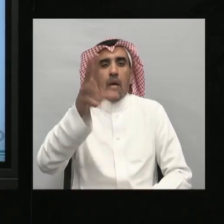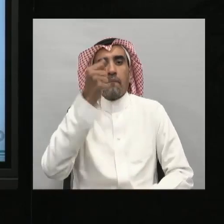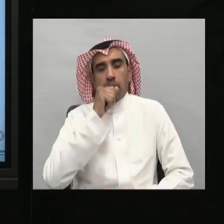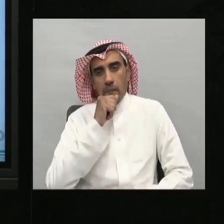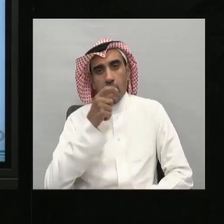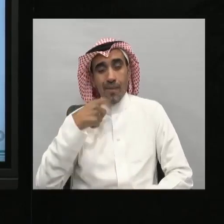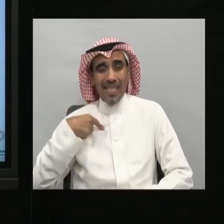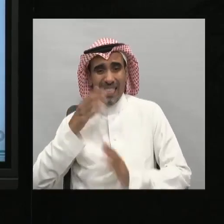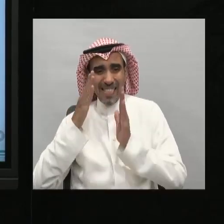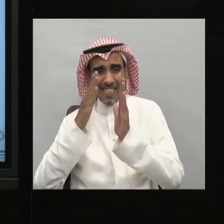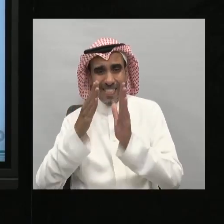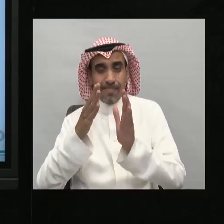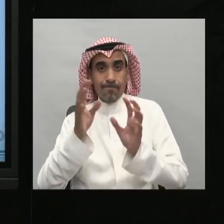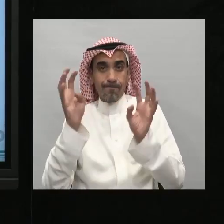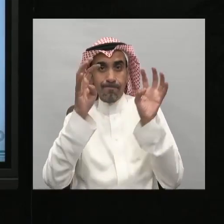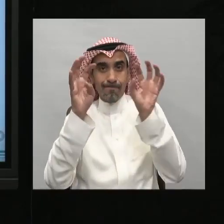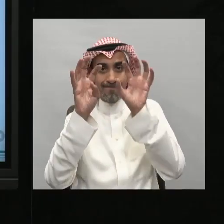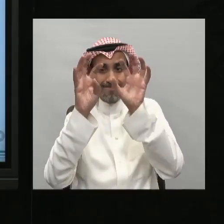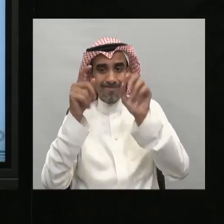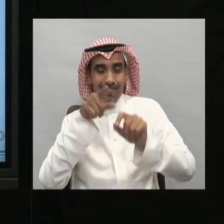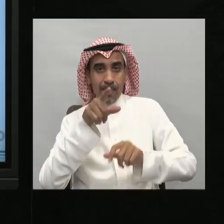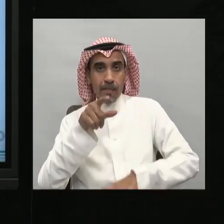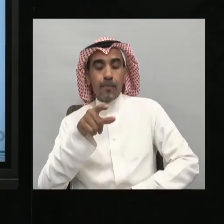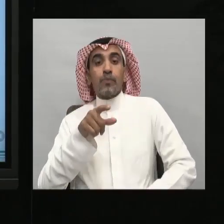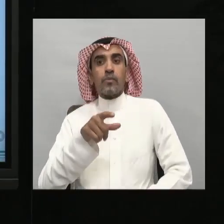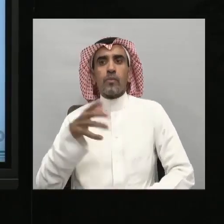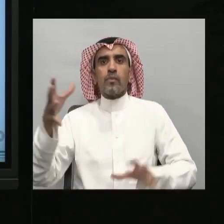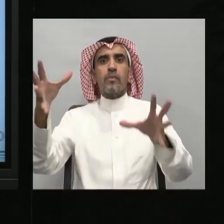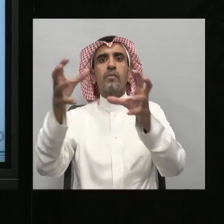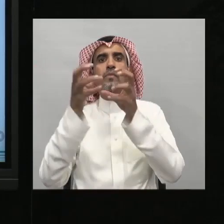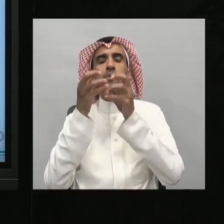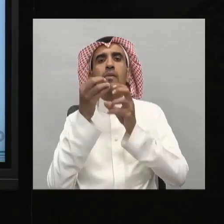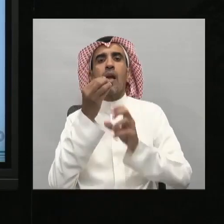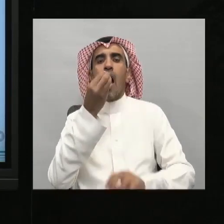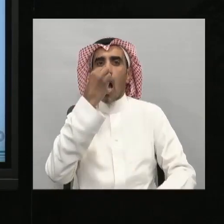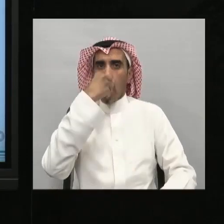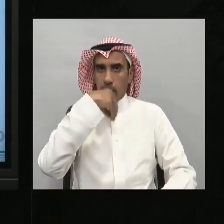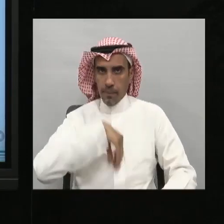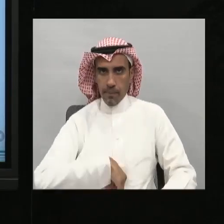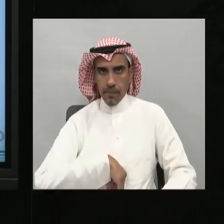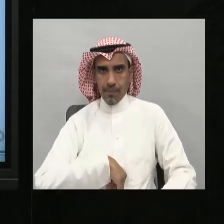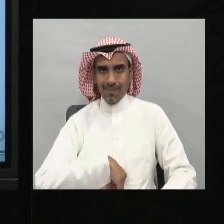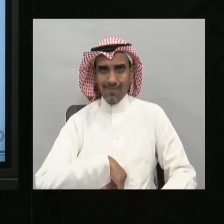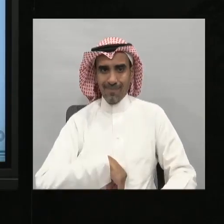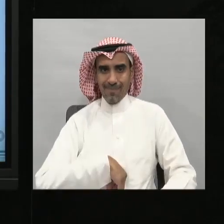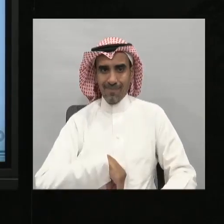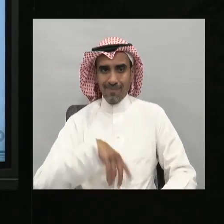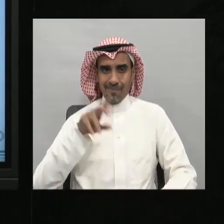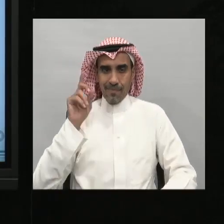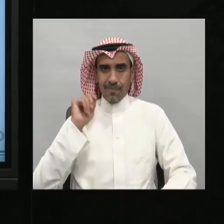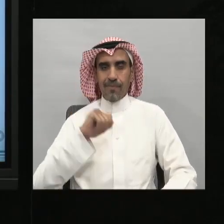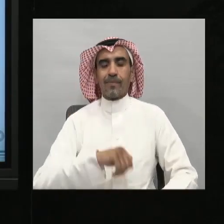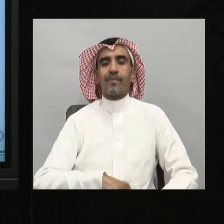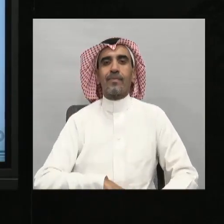في هذه اللوامس. فهذه اللوامس هي التي تقوم بجلب هذه الفريسة إلى فتحة ماذا؟ الفم، كما نلاحظ هنا في